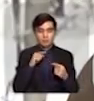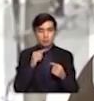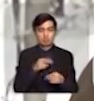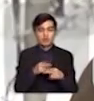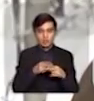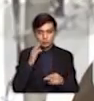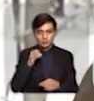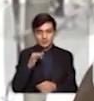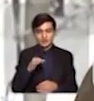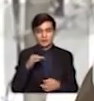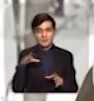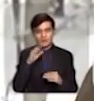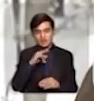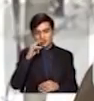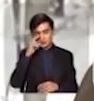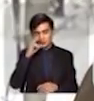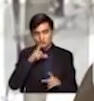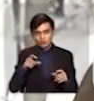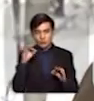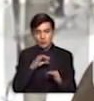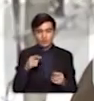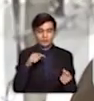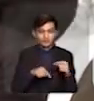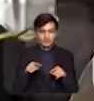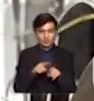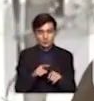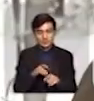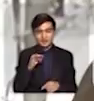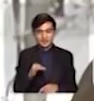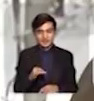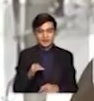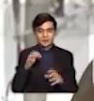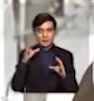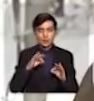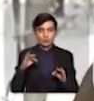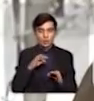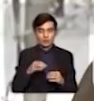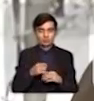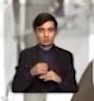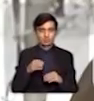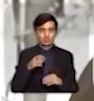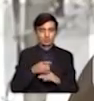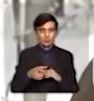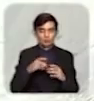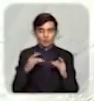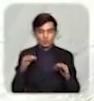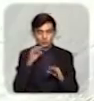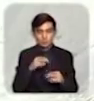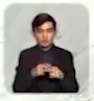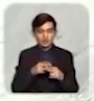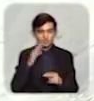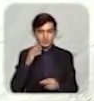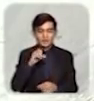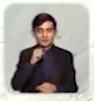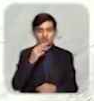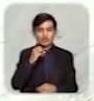кенжелеп қалуына, азаматтарымыздың бір-бірін деген қыжылының артуына және де заң үстемдігін орнатуына кедергі келтіру. Шалқар